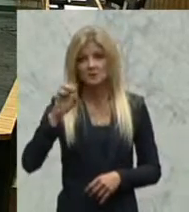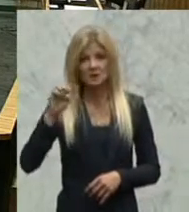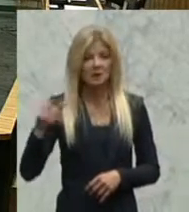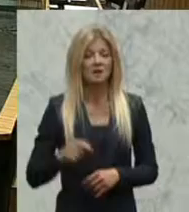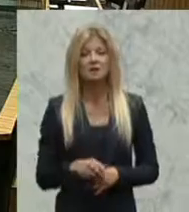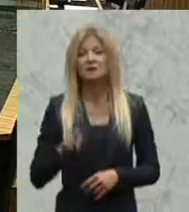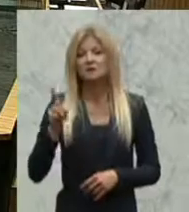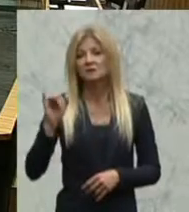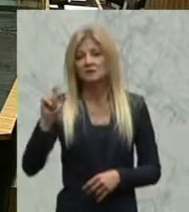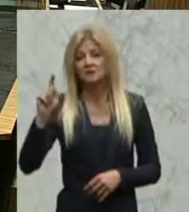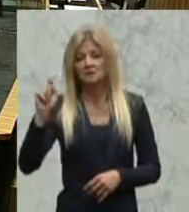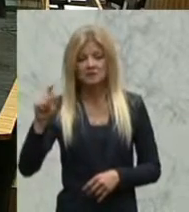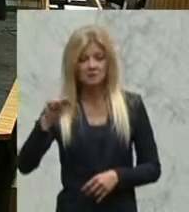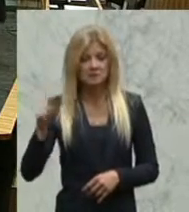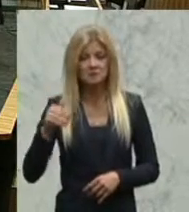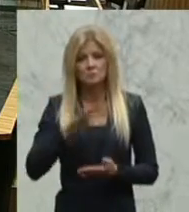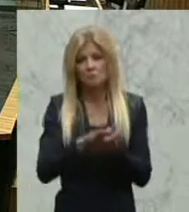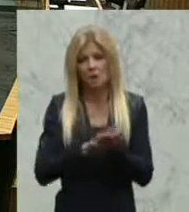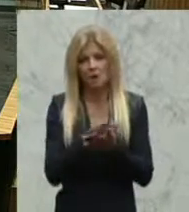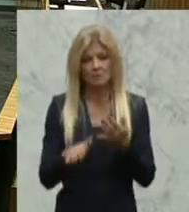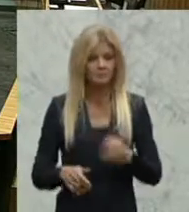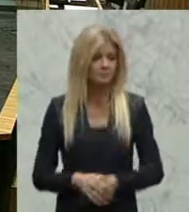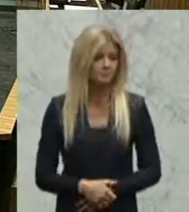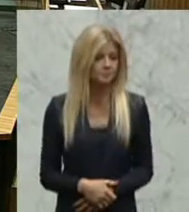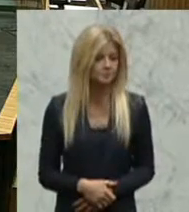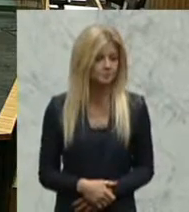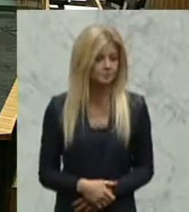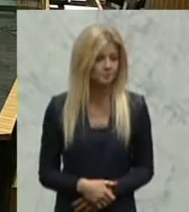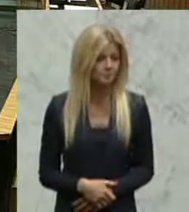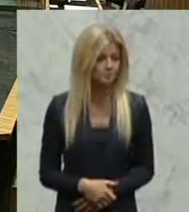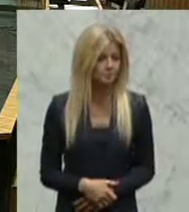Betreuungsangebot zu verbessern, betont Georg Strasser, Familiensprecher der ÖVP.